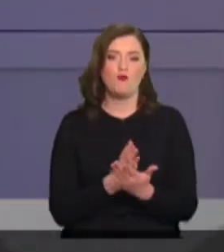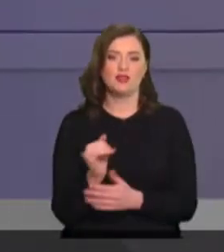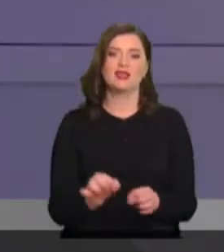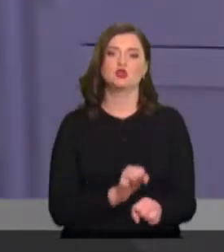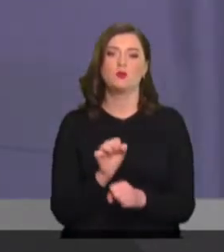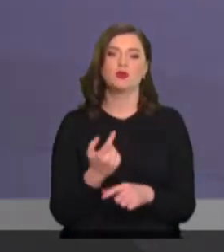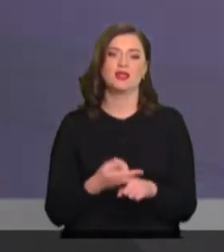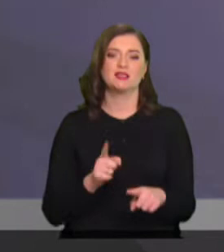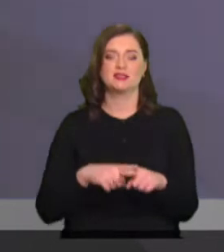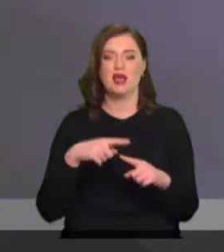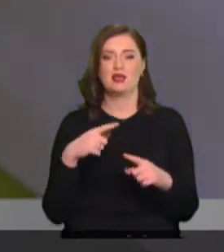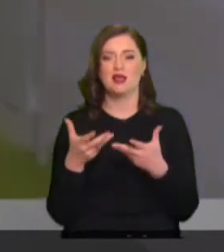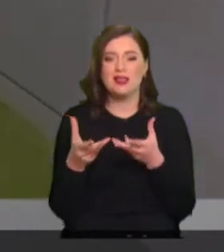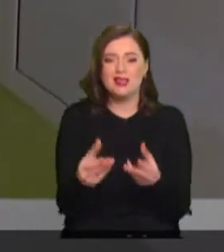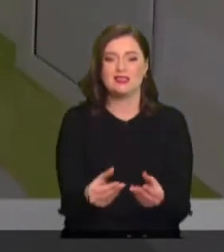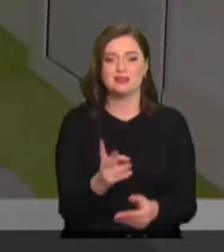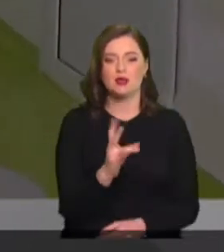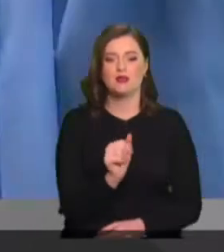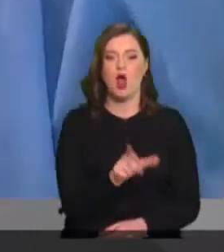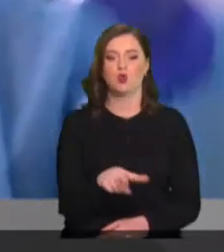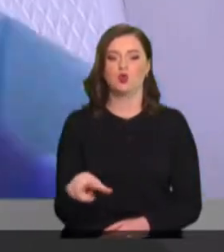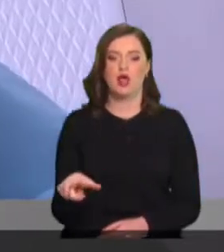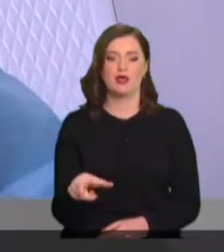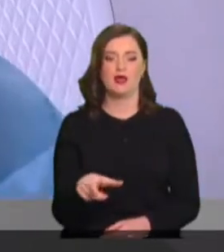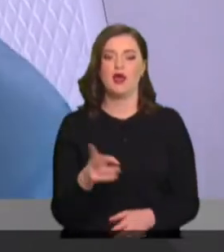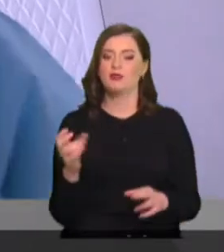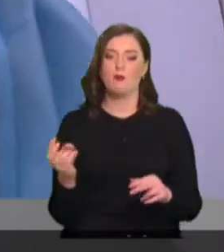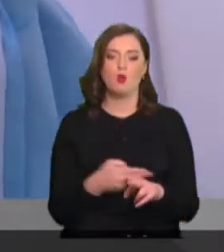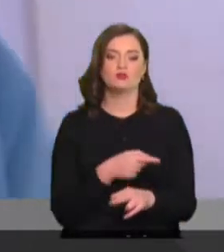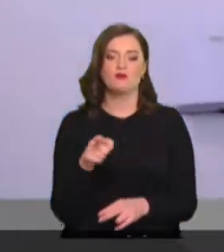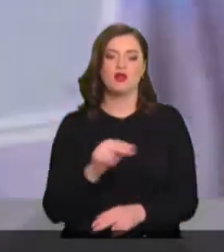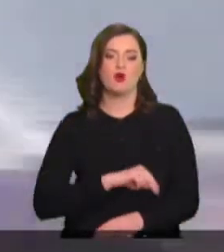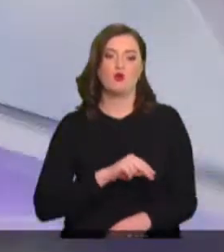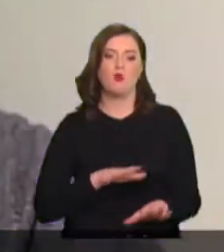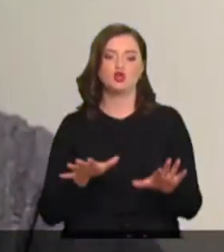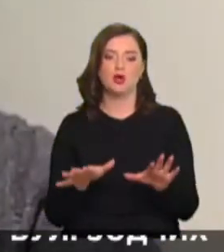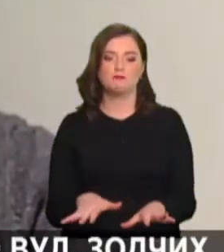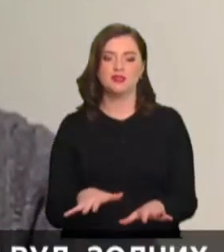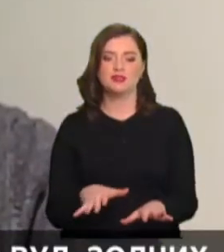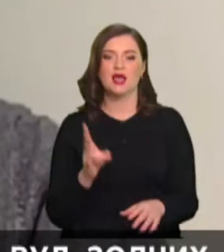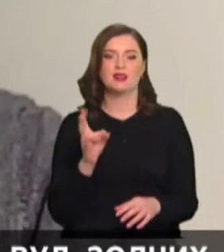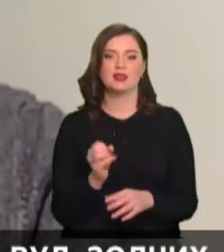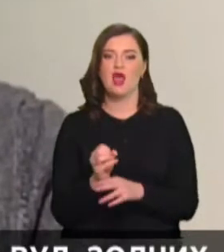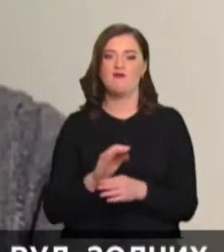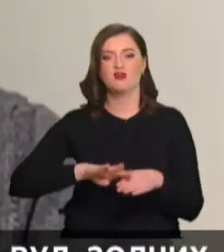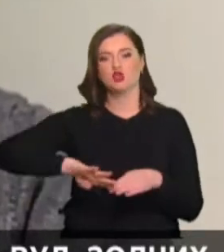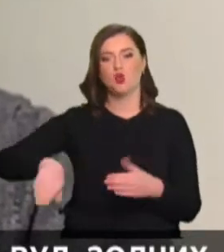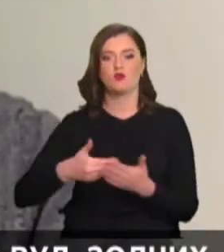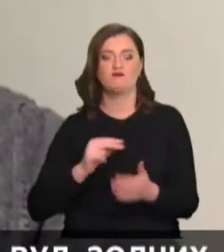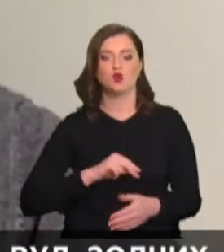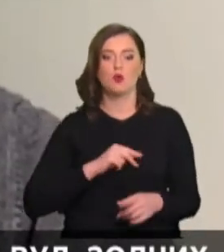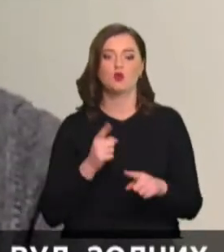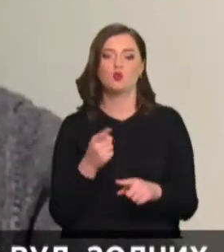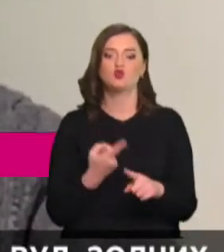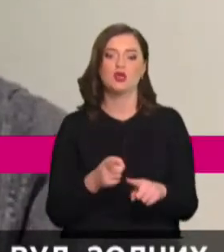цей безглуздий тиск на людей, не позбавляли їх робочих місць, не відсторонювали від роботи, тому що